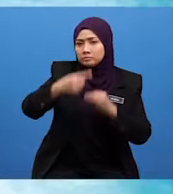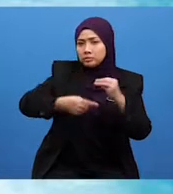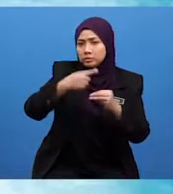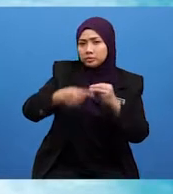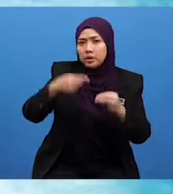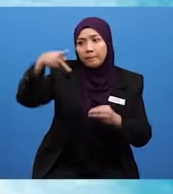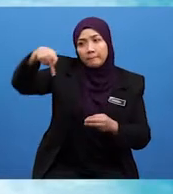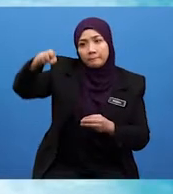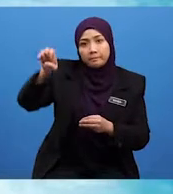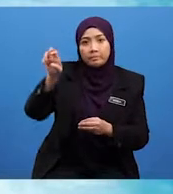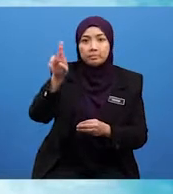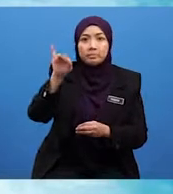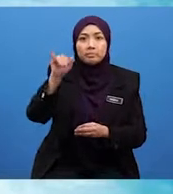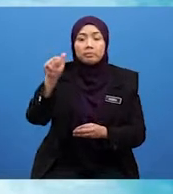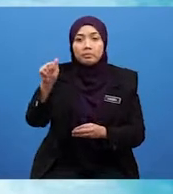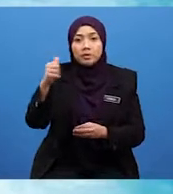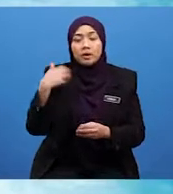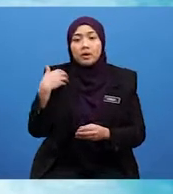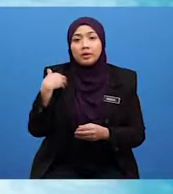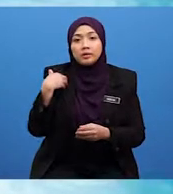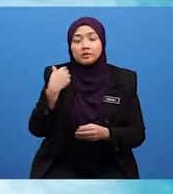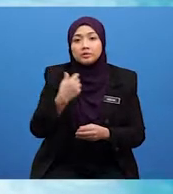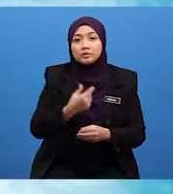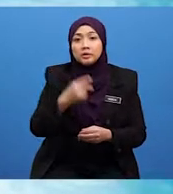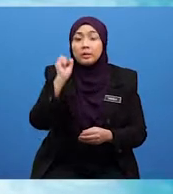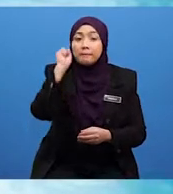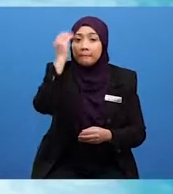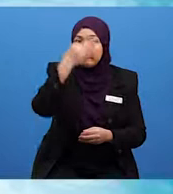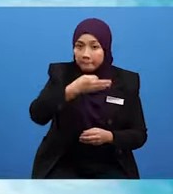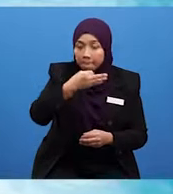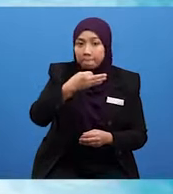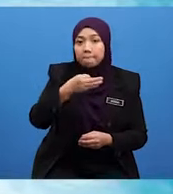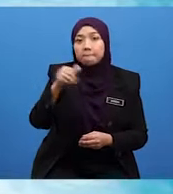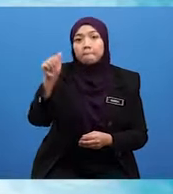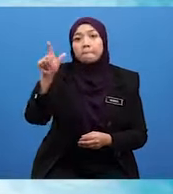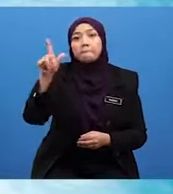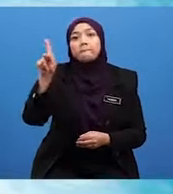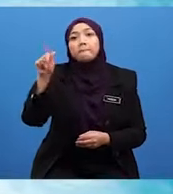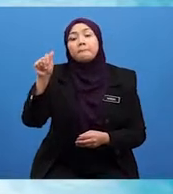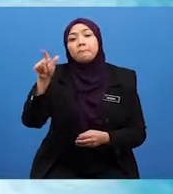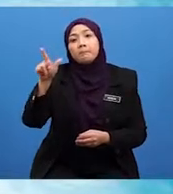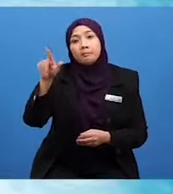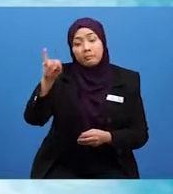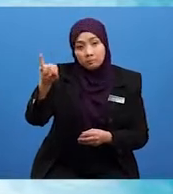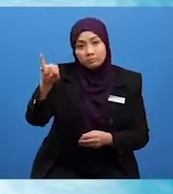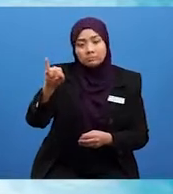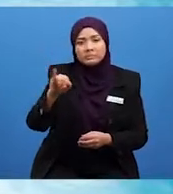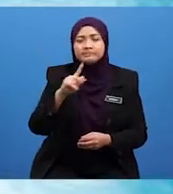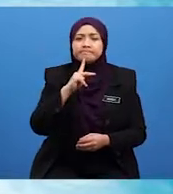perea bersifat alkali yang mempunyai rasa pahit.